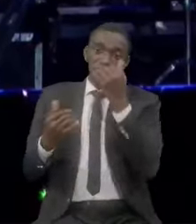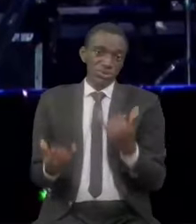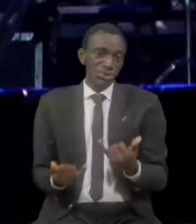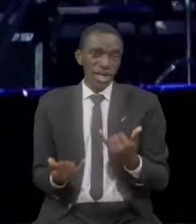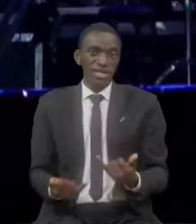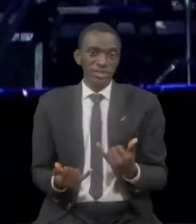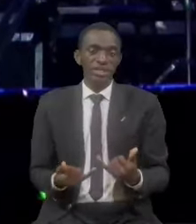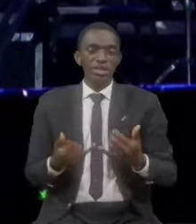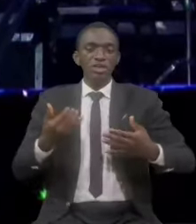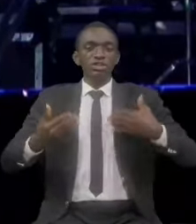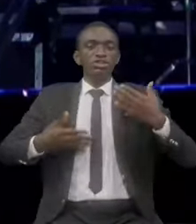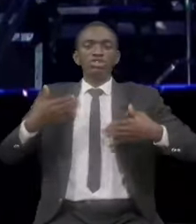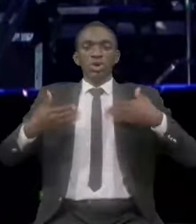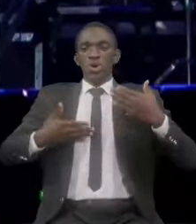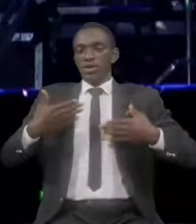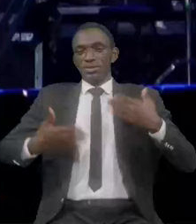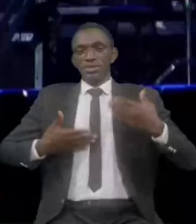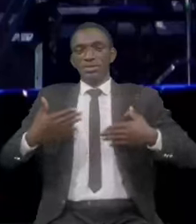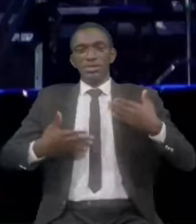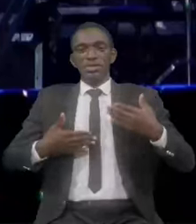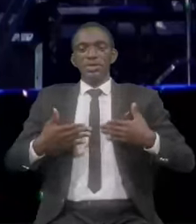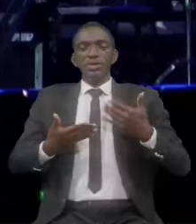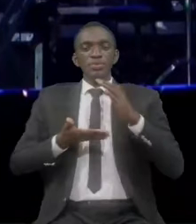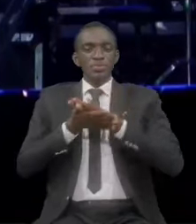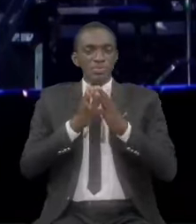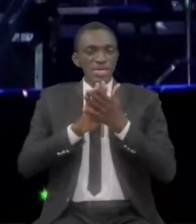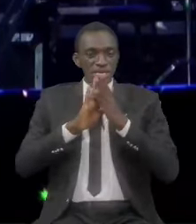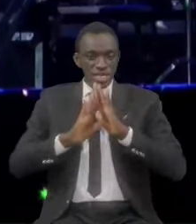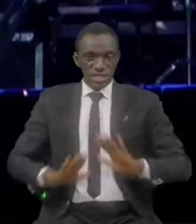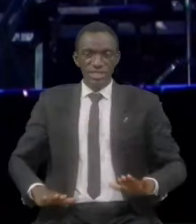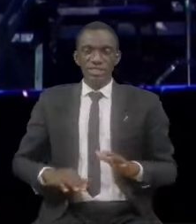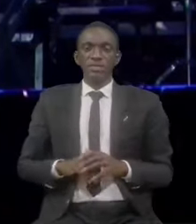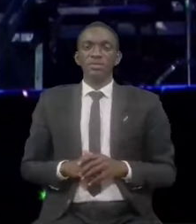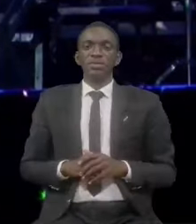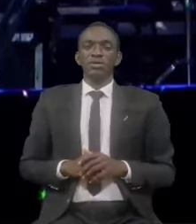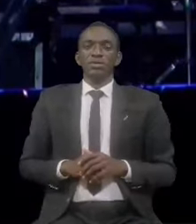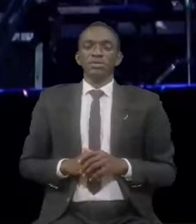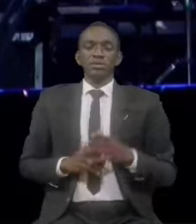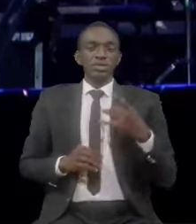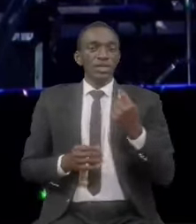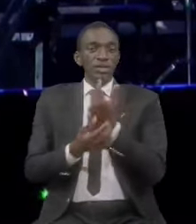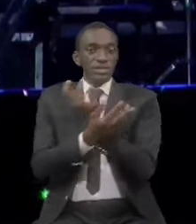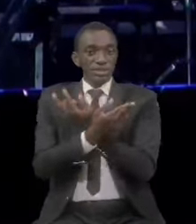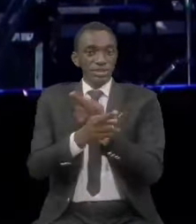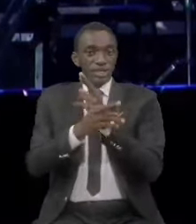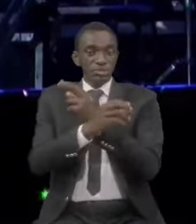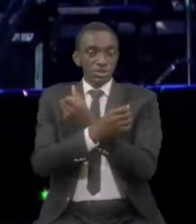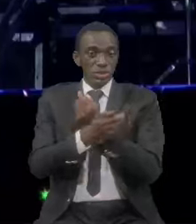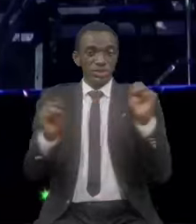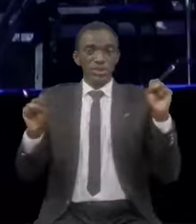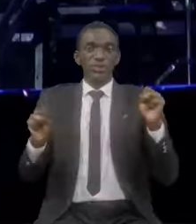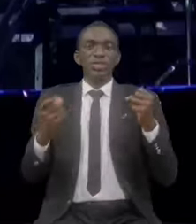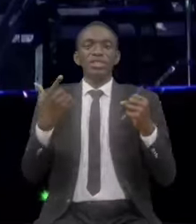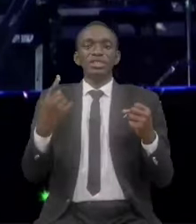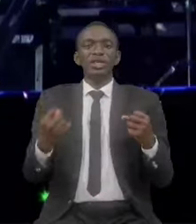la joie, la paix, la rédemption, le triomphe